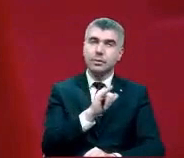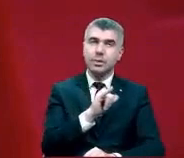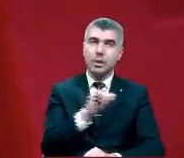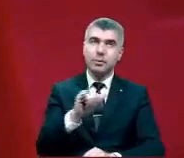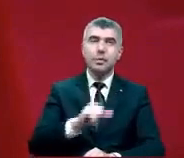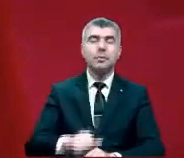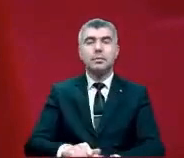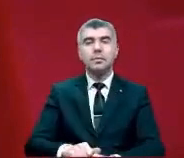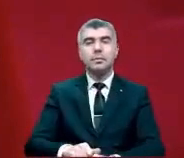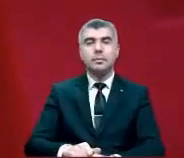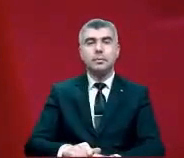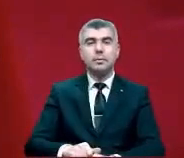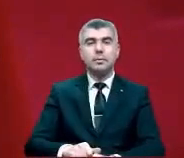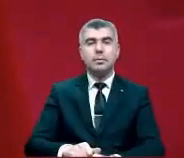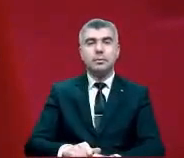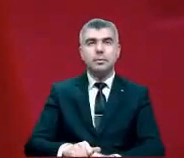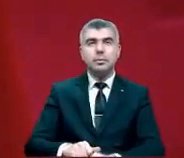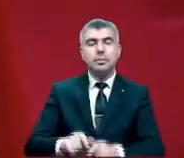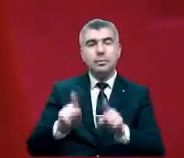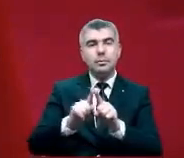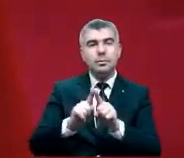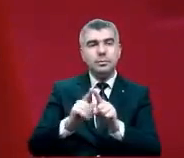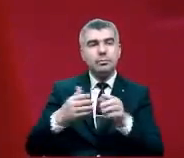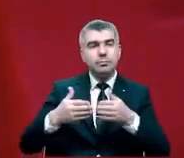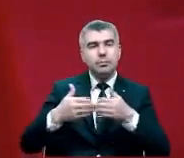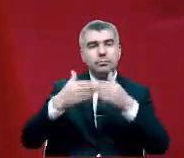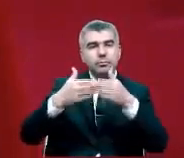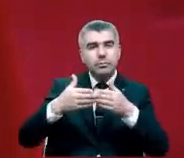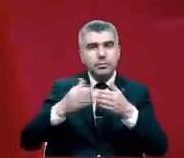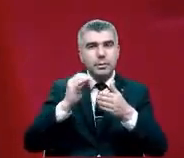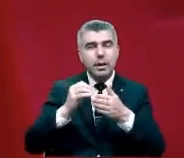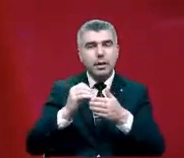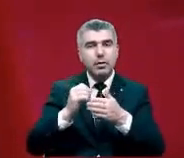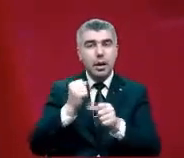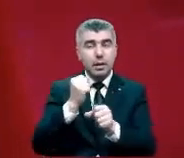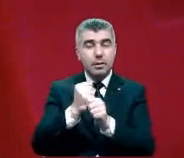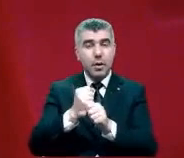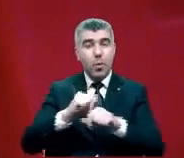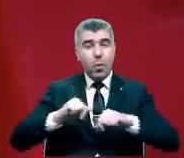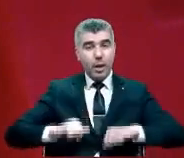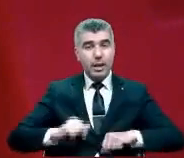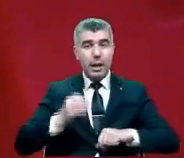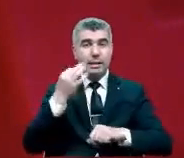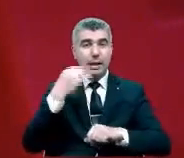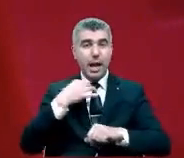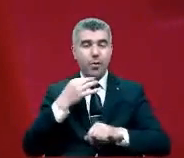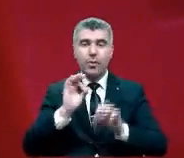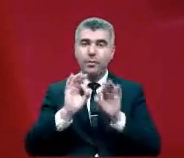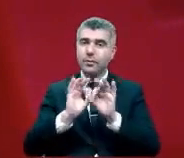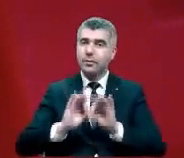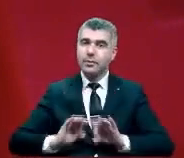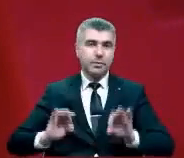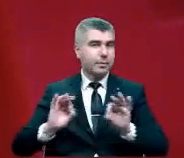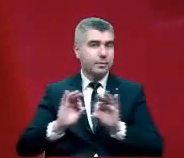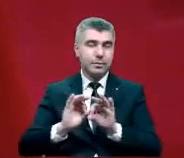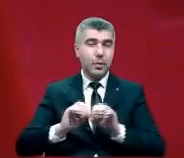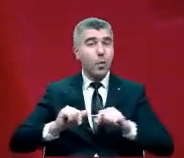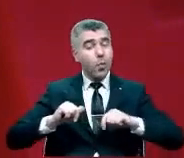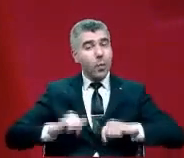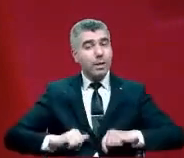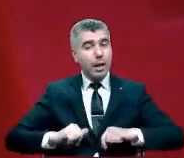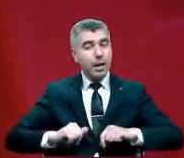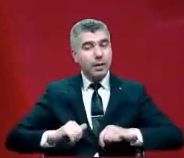بحكم انه هذا القطاع هذا ديال الموانئ ليس من اختصاص وزاره النقل واللوجيستيك، هو من اختصاص وزاره